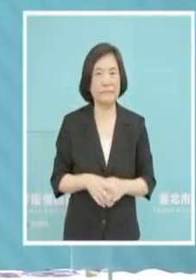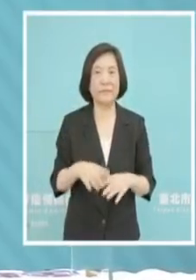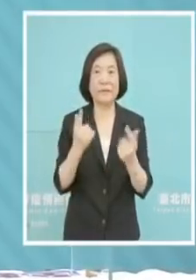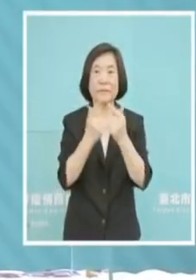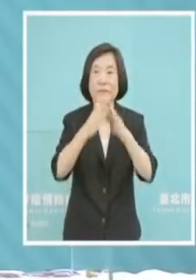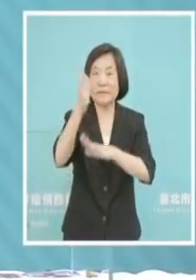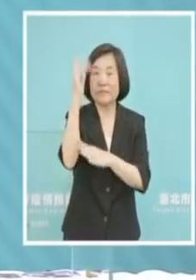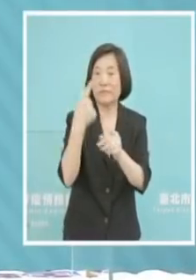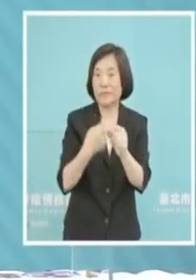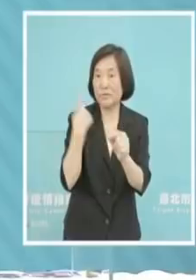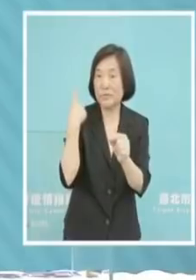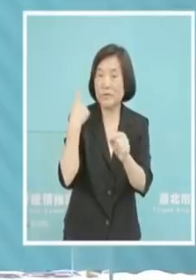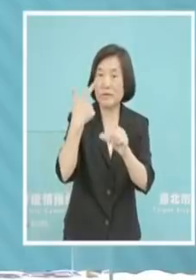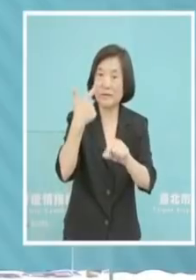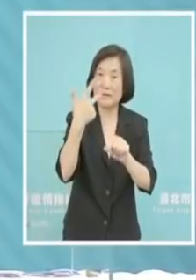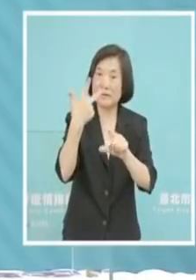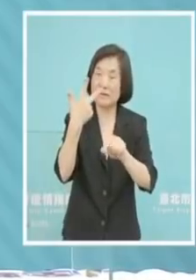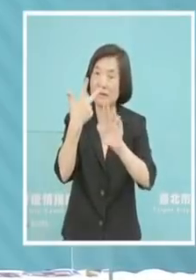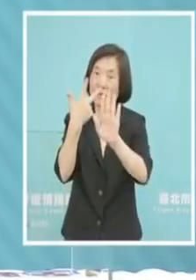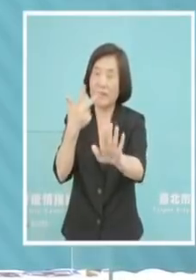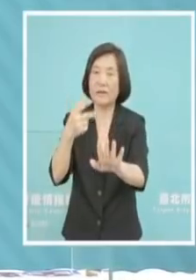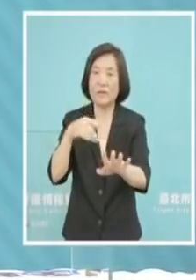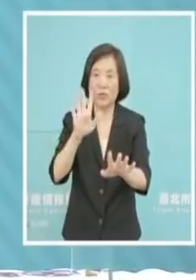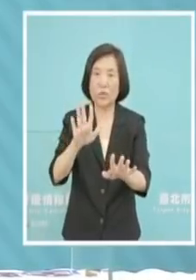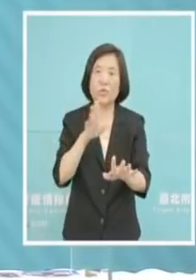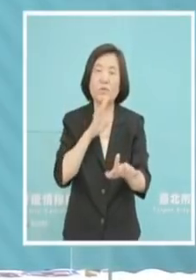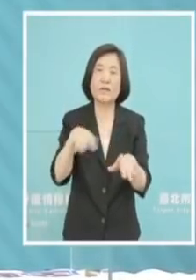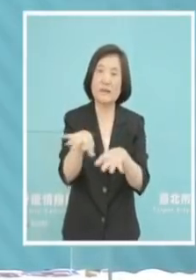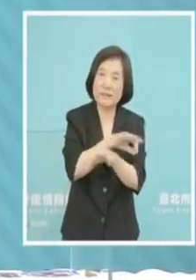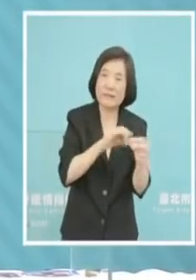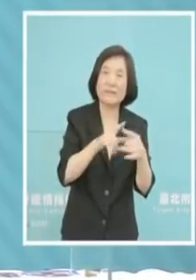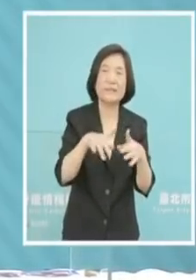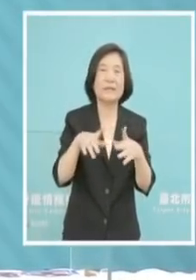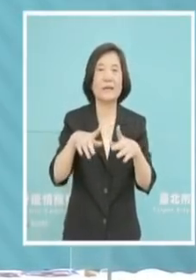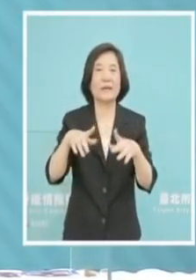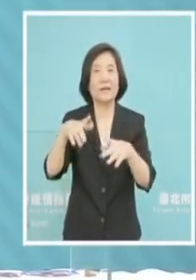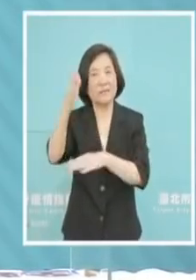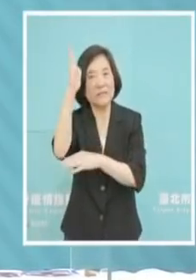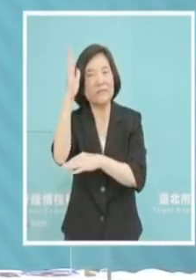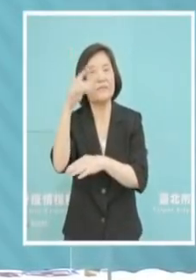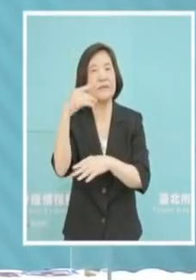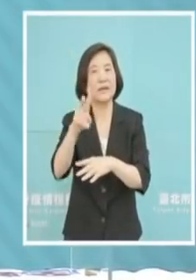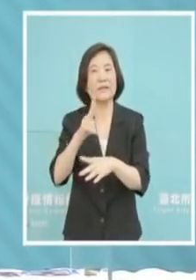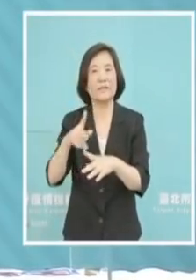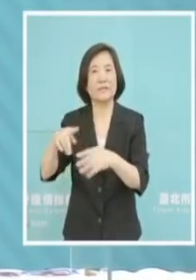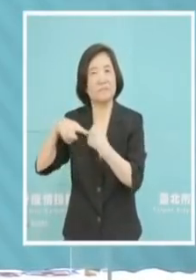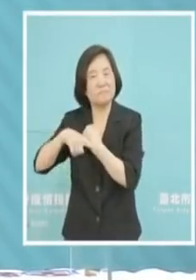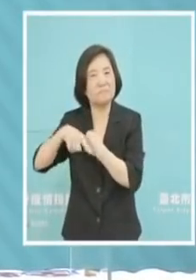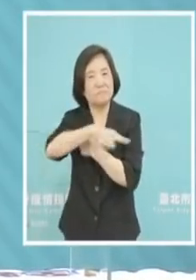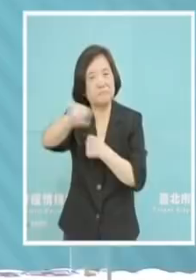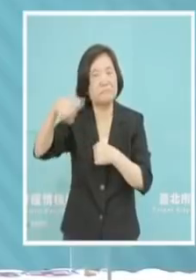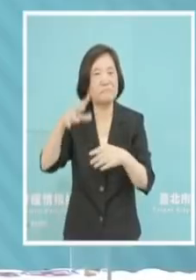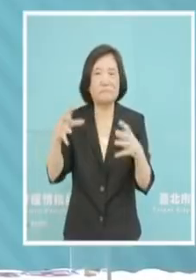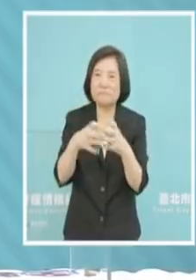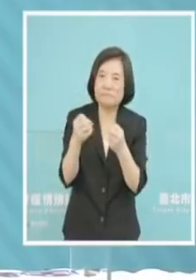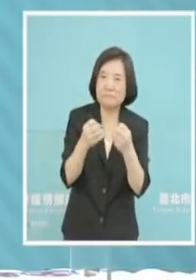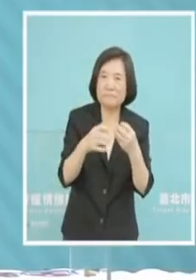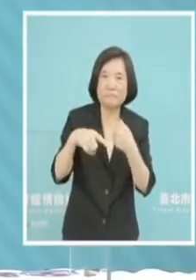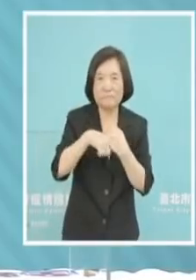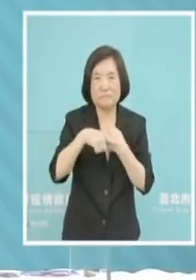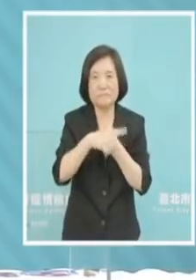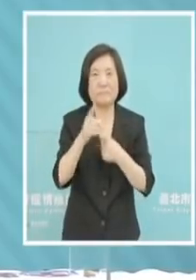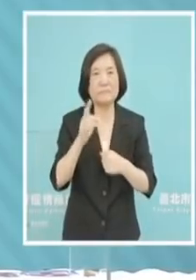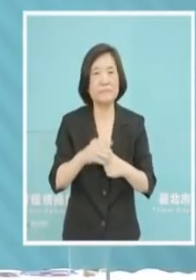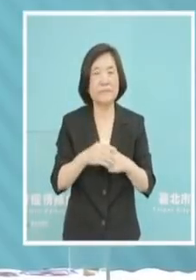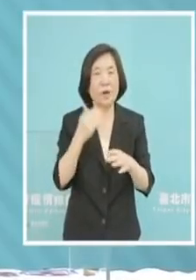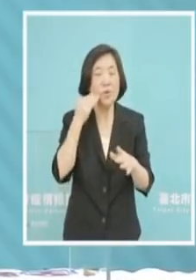可的，而且呢明明白白的您刚所列的这些疫苗国际的大厂的疫苗都有做第三期，他们却